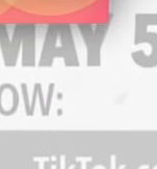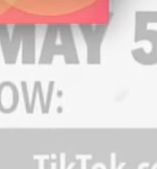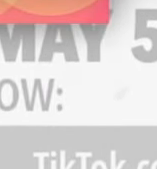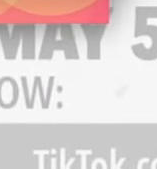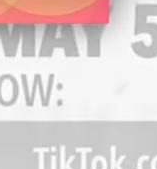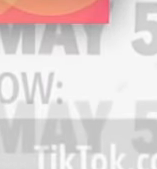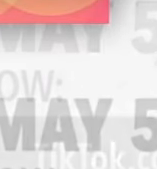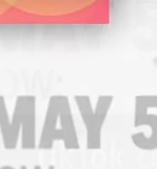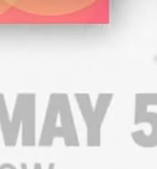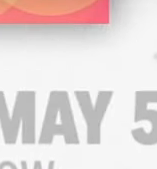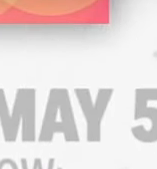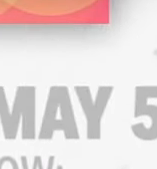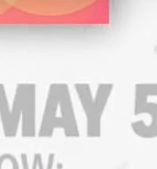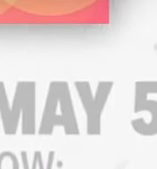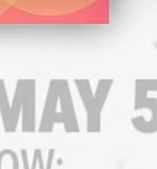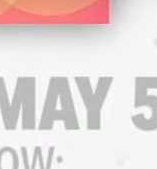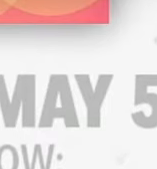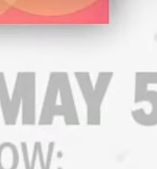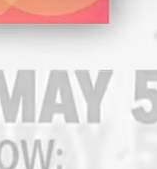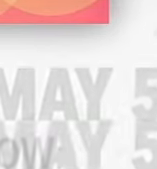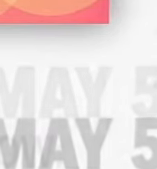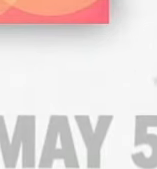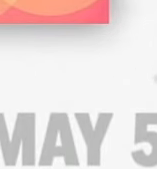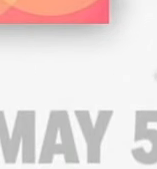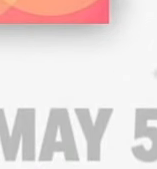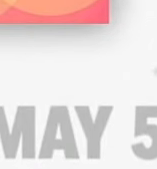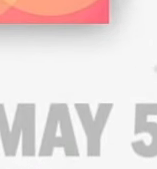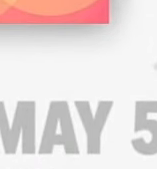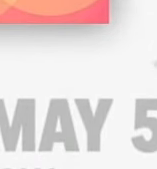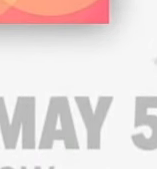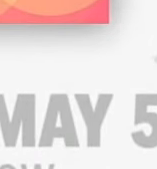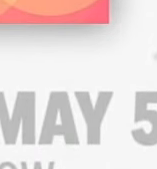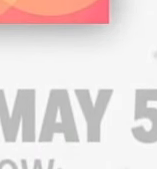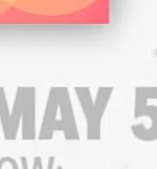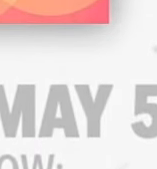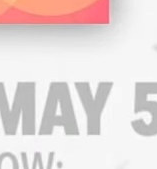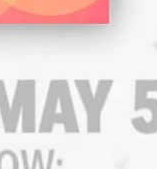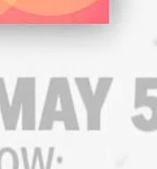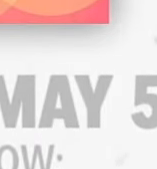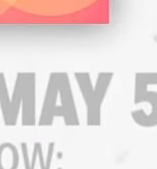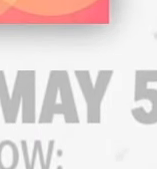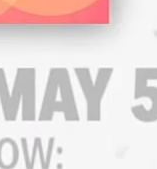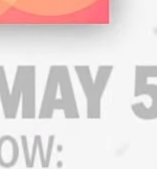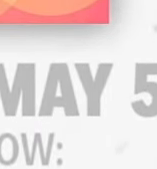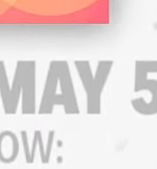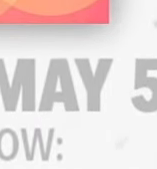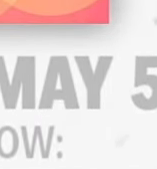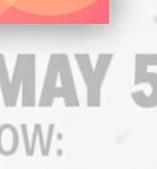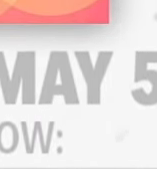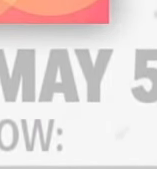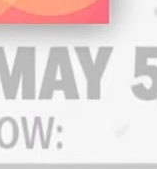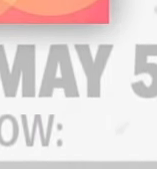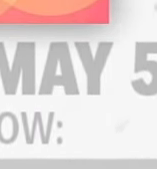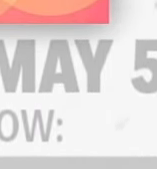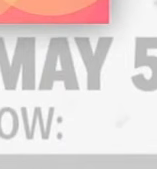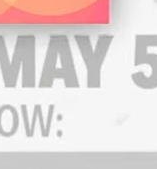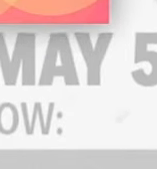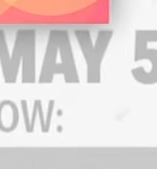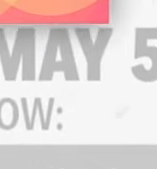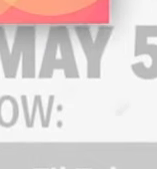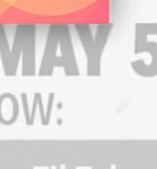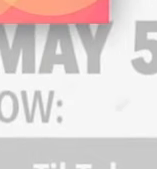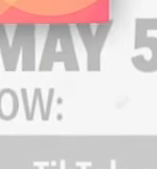at social media pages ng GMA Promos. Pwedeng magpadala ng inyong entries hanggang May 5. Sali